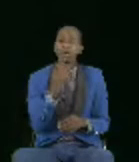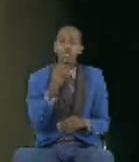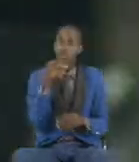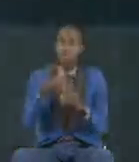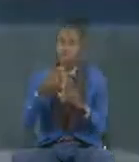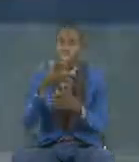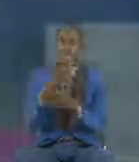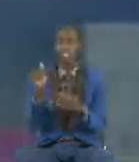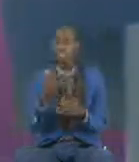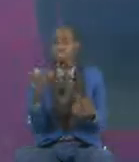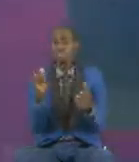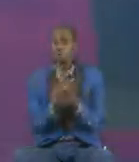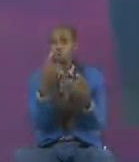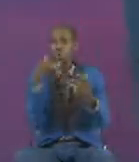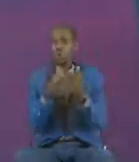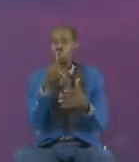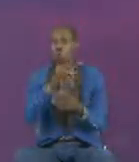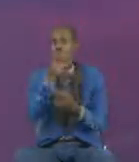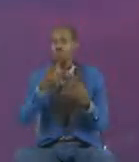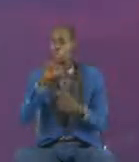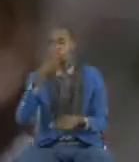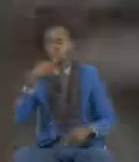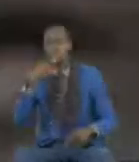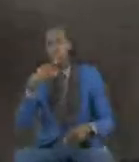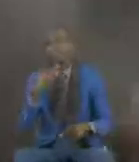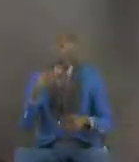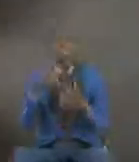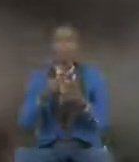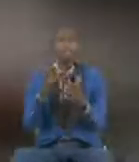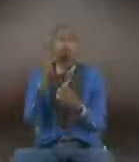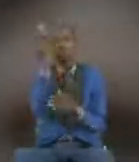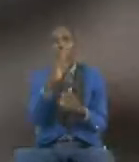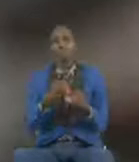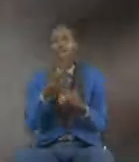contre toi, quand tu prononcera l'épée, va percer la chose.